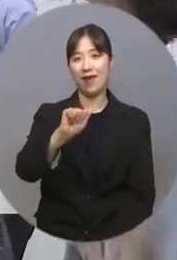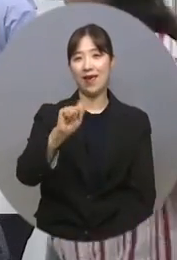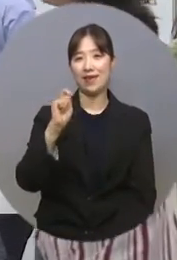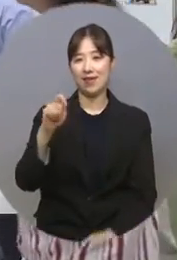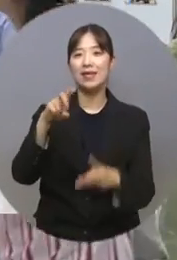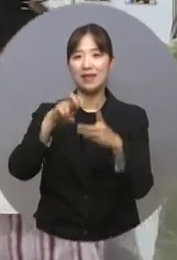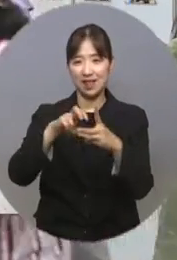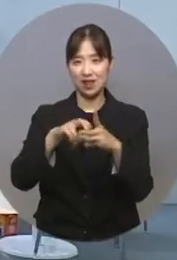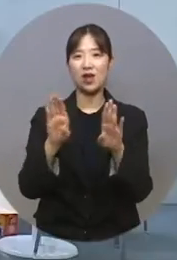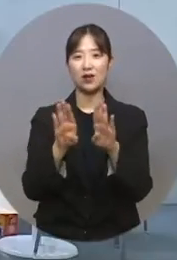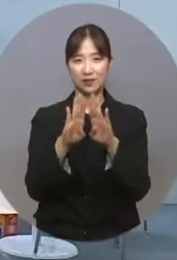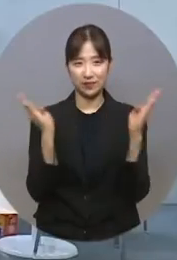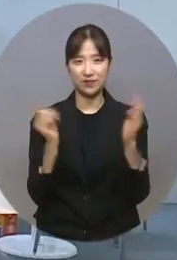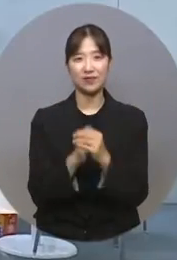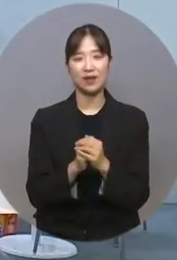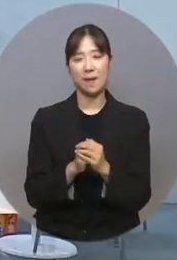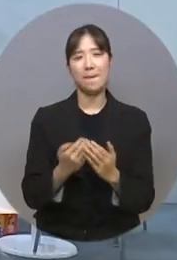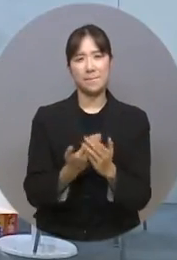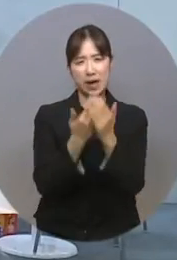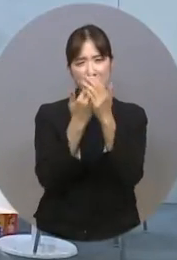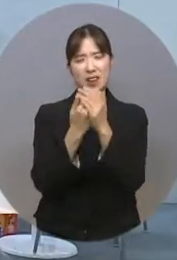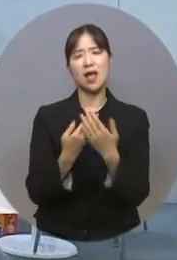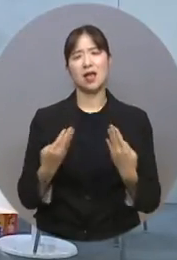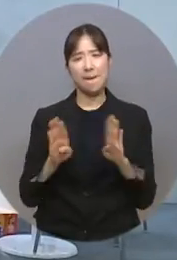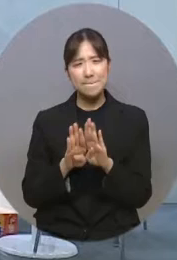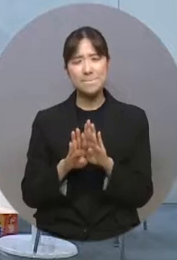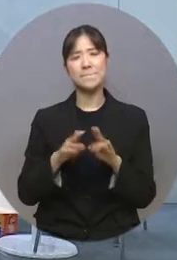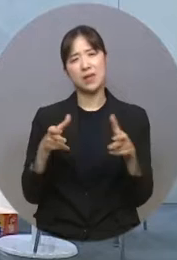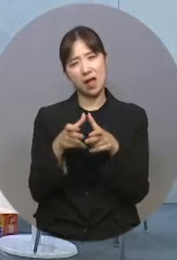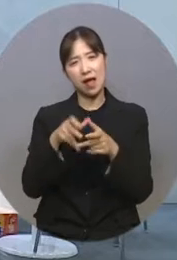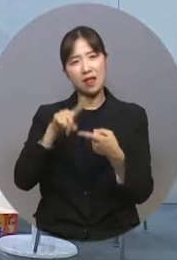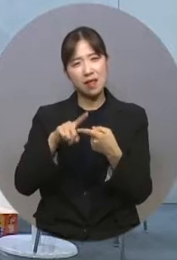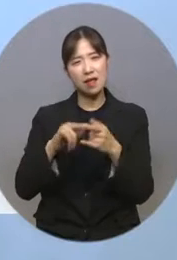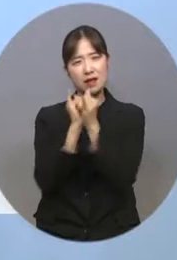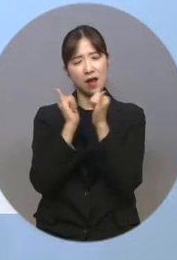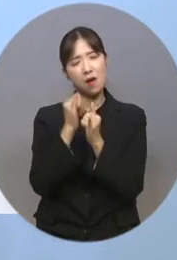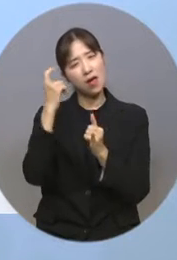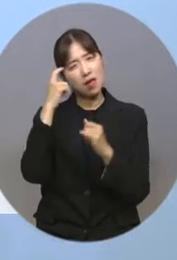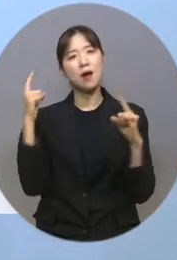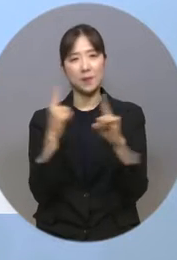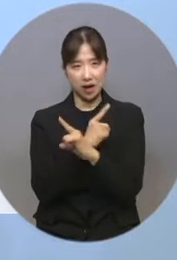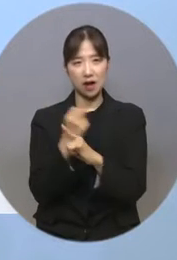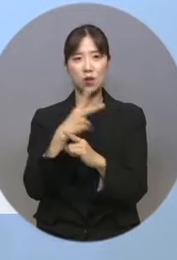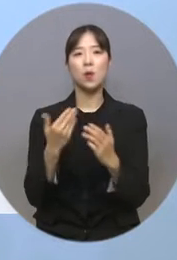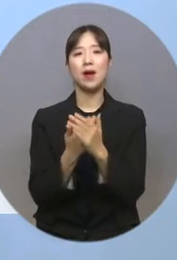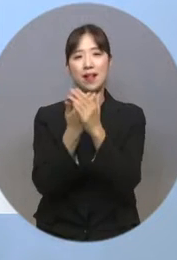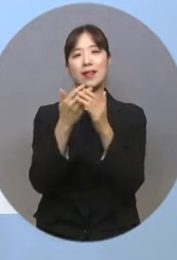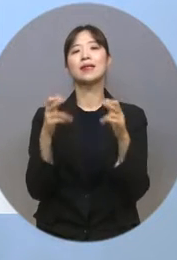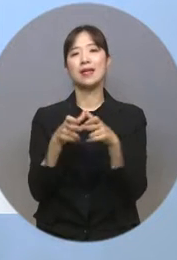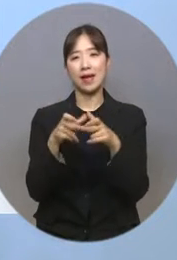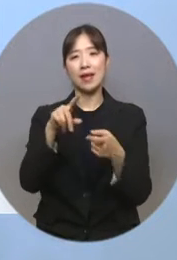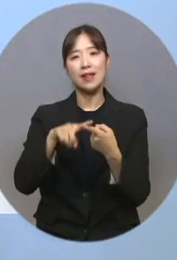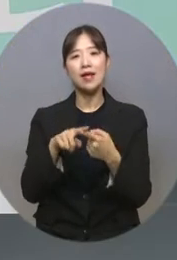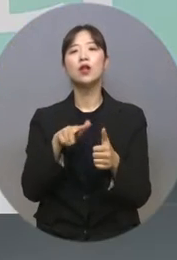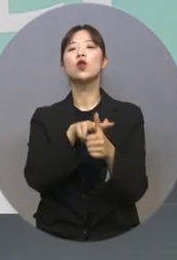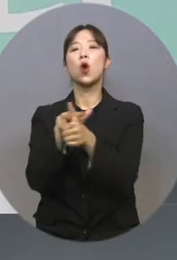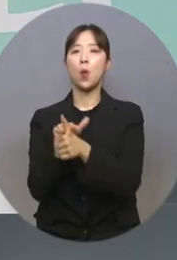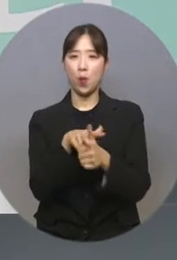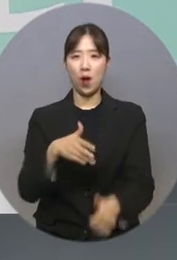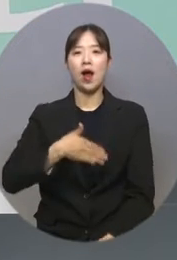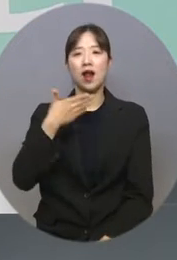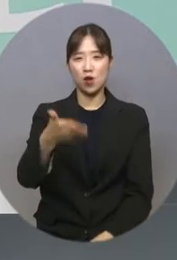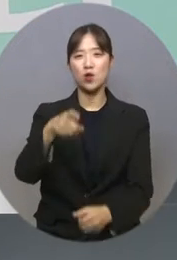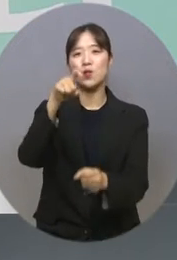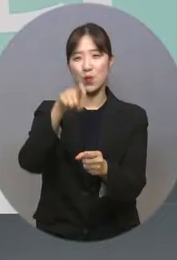개최됩니다. 발달 자폐성 장애에 대한 사회적 인식을 전환하고 발달 장애에 대한 정보 제공을 목적으로 열리는